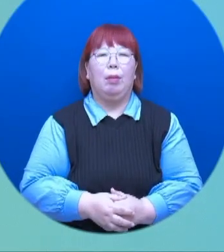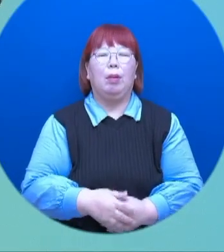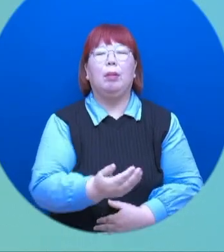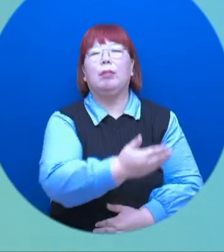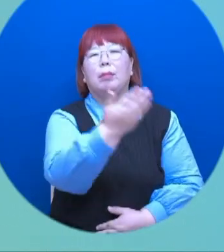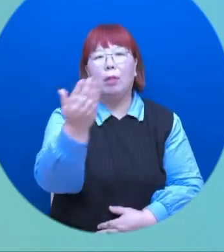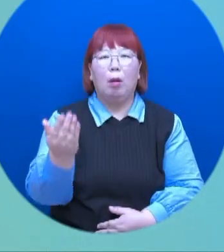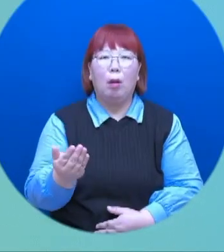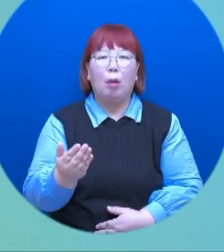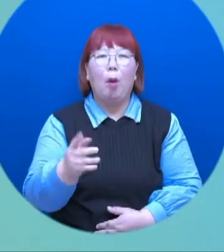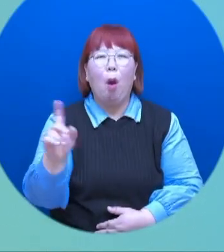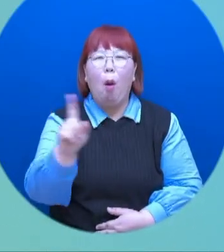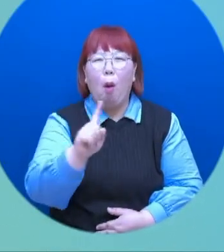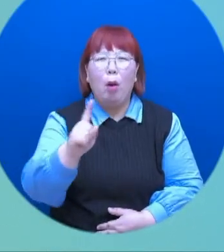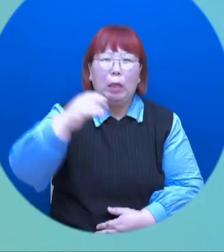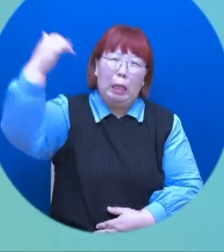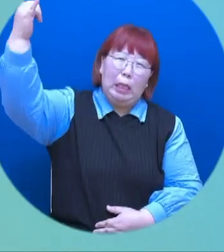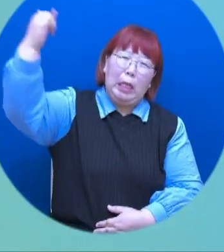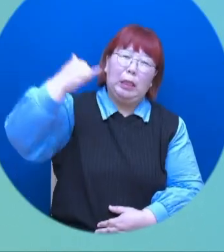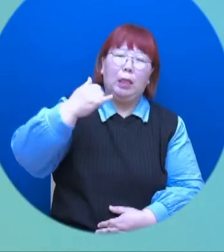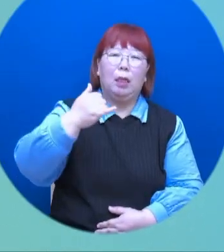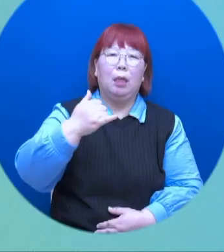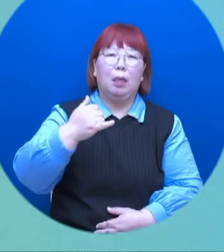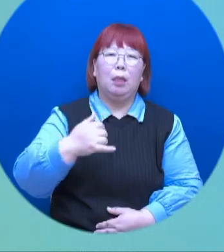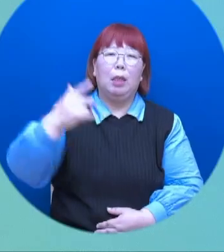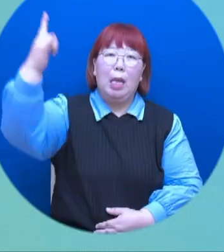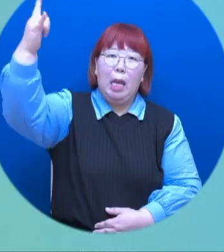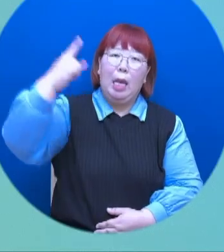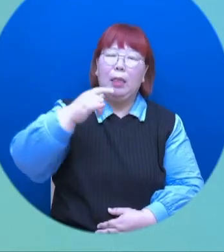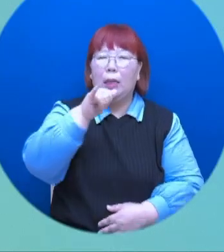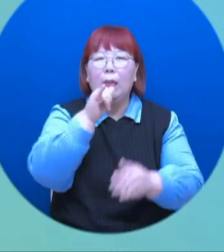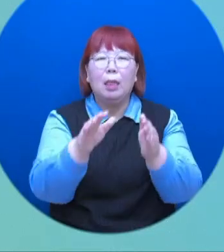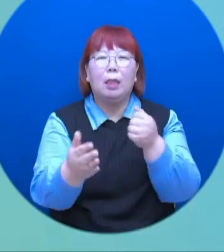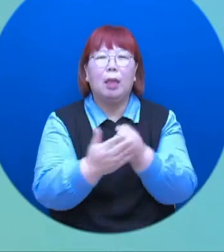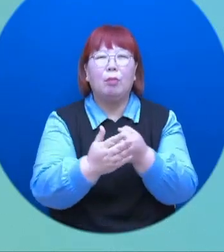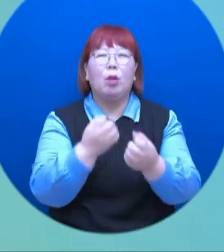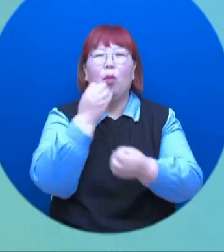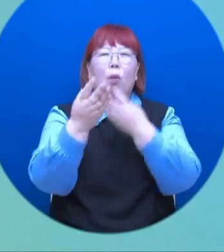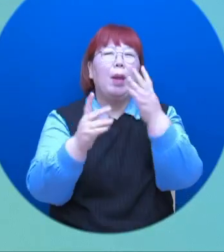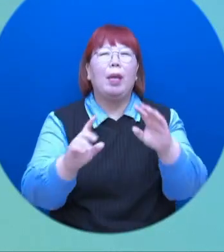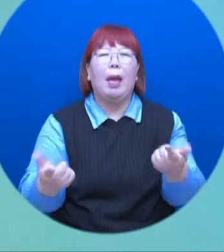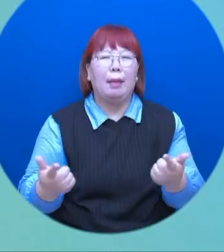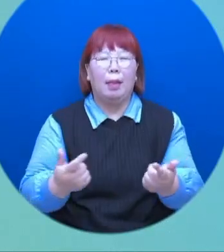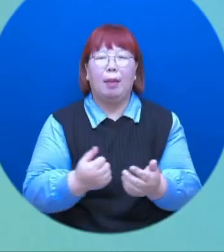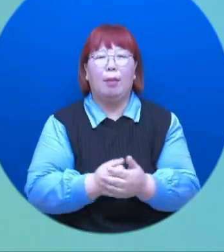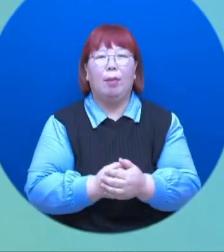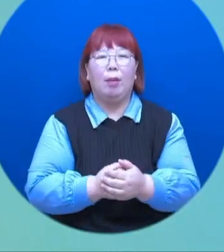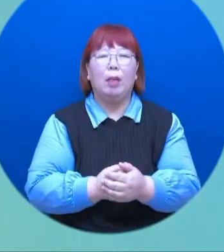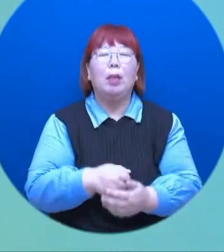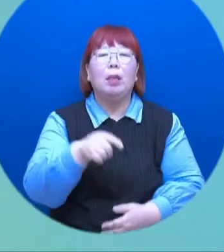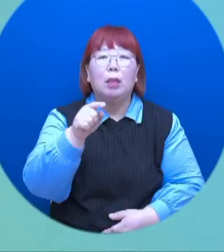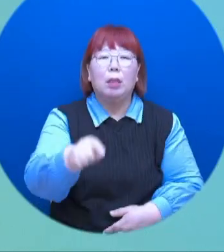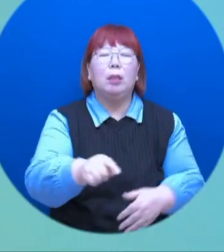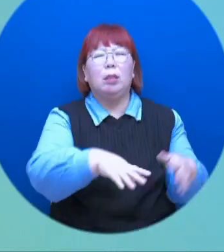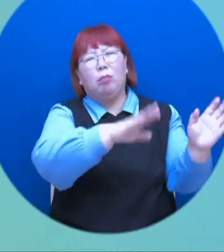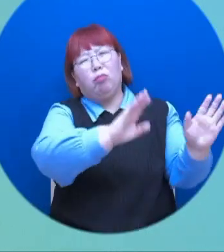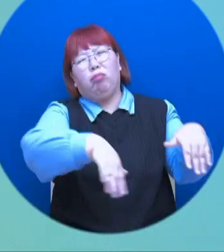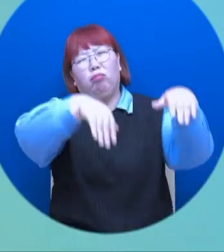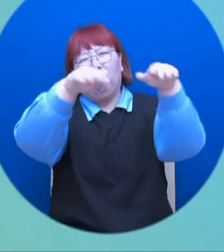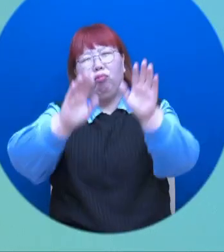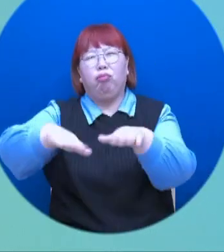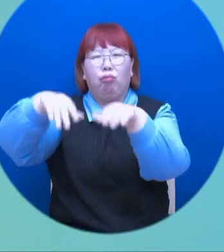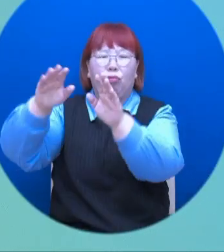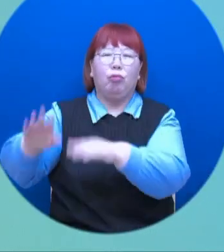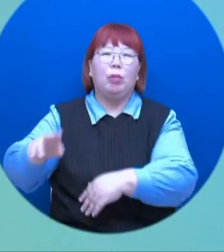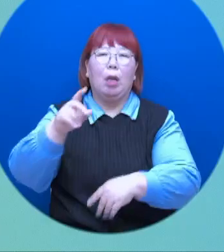여러분, 어떤 햇살이 나기 때문에 그런 고백을 하고 있는 게 아니에요. 성경을 보면 그 풍랑은 더